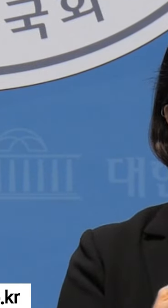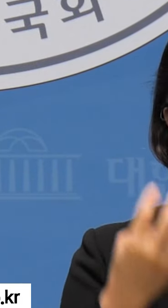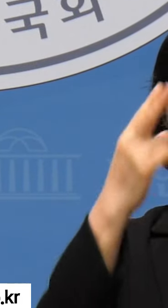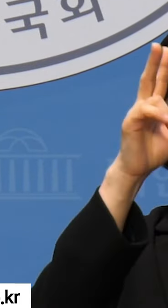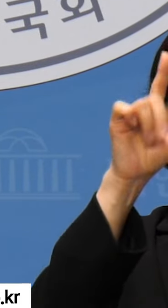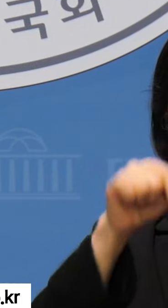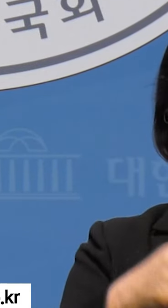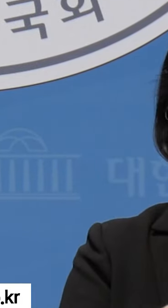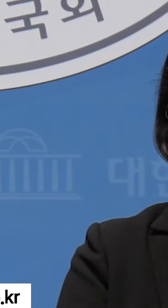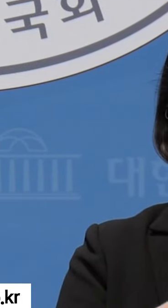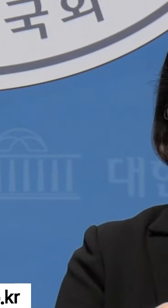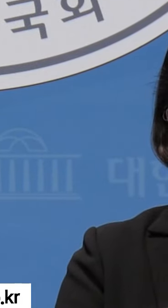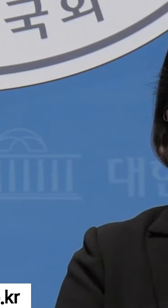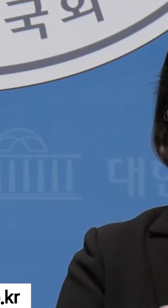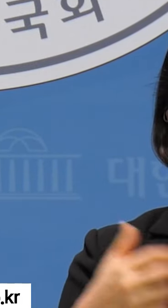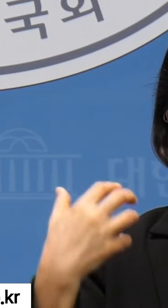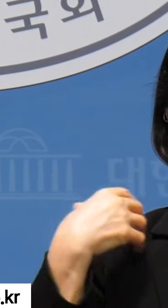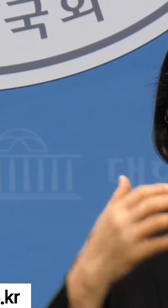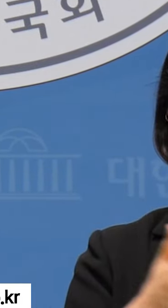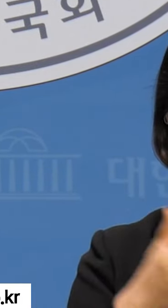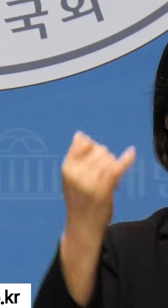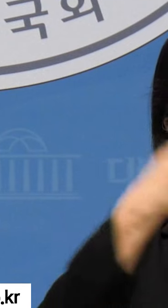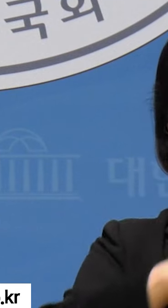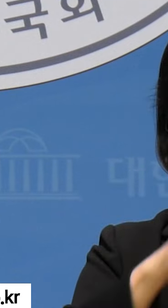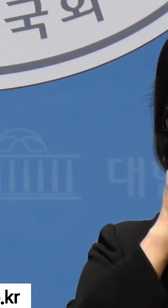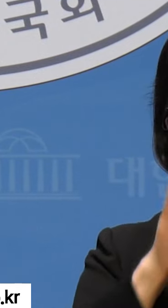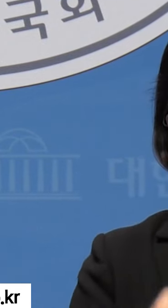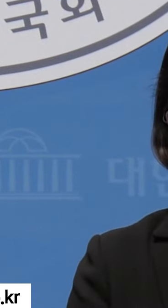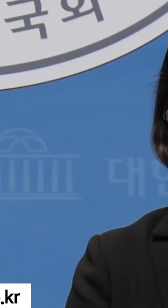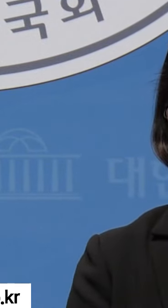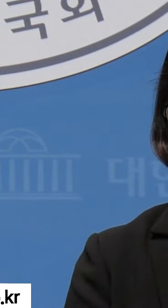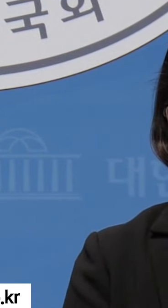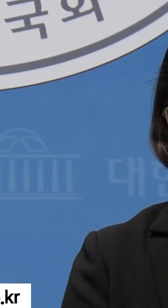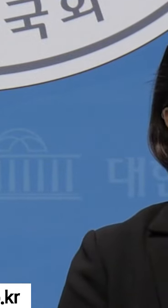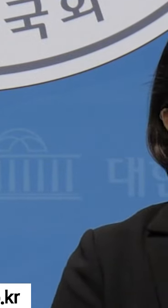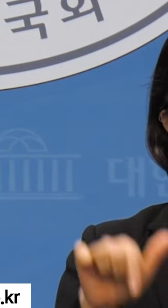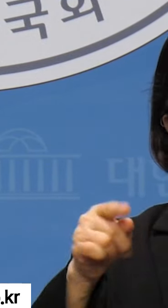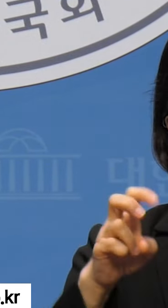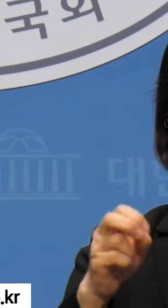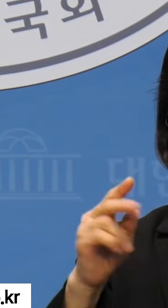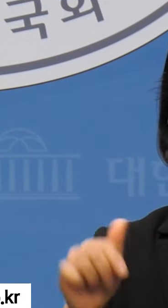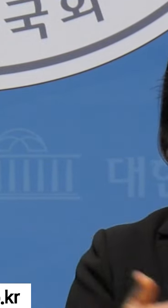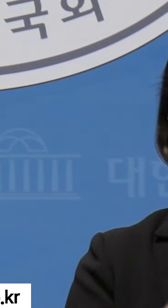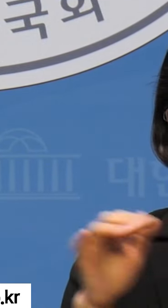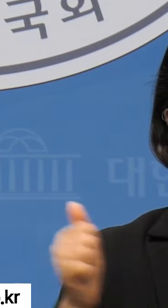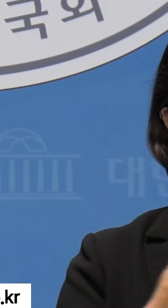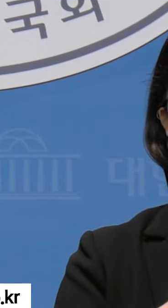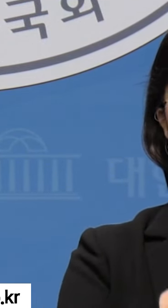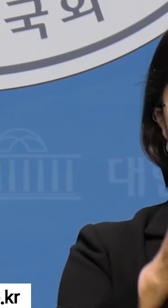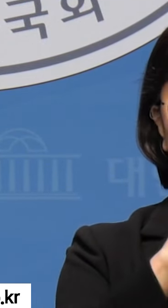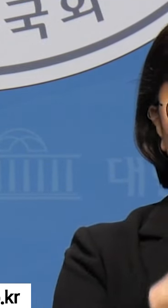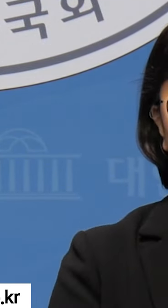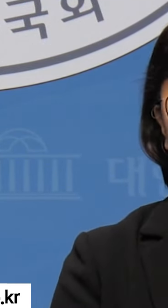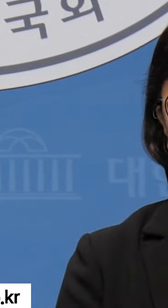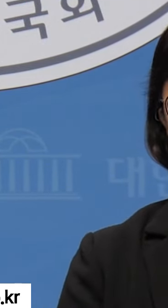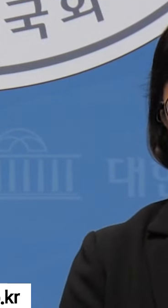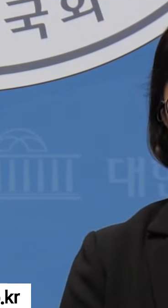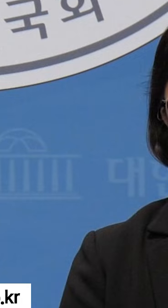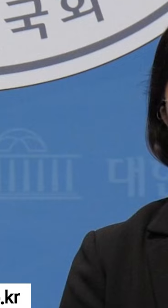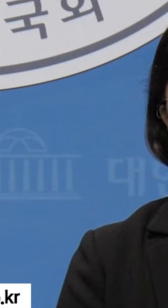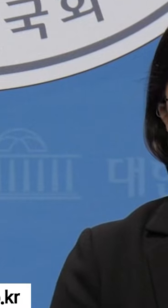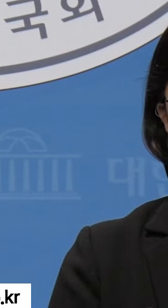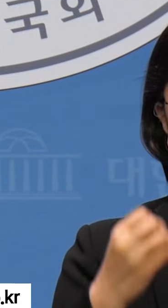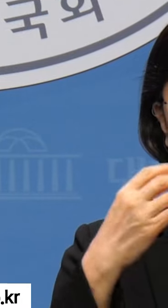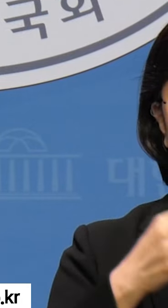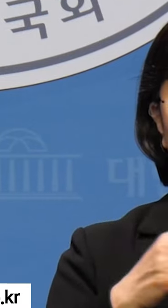검찰청사, 검단, 경찰서 모두 설계에 들어갔습니다. 검단 분관을 국회에서 통과시켰습니다.